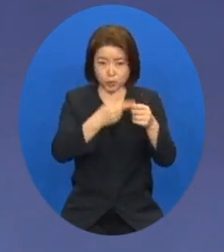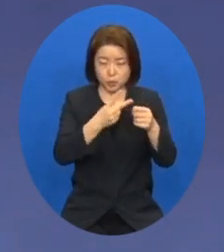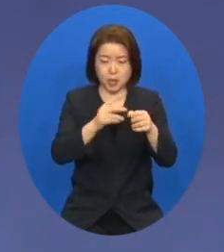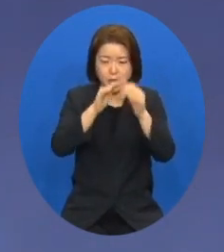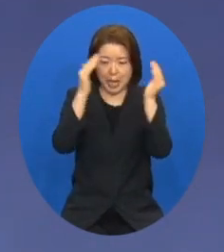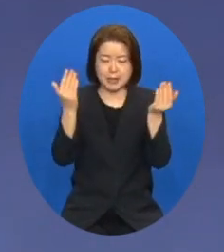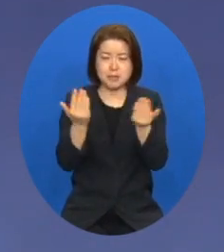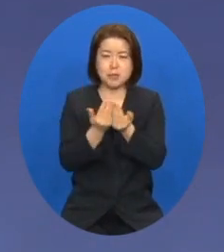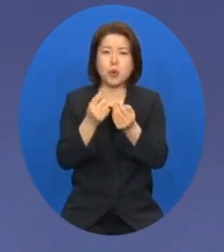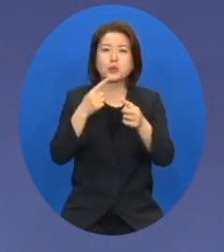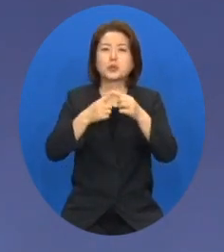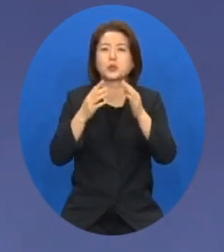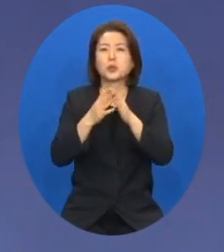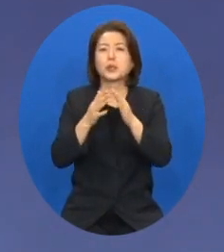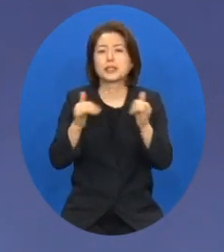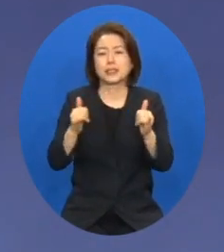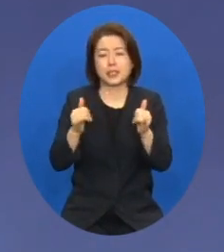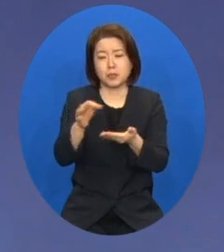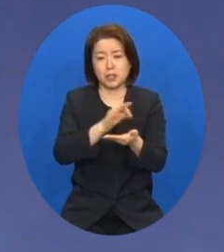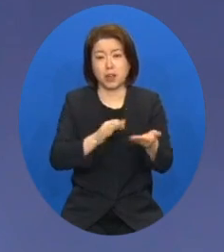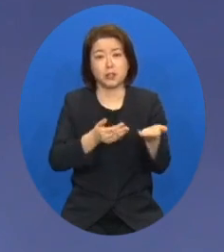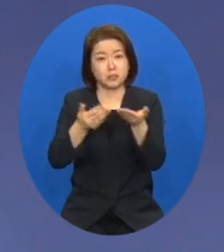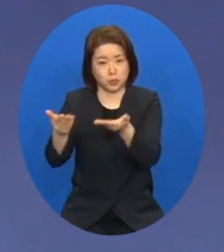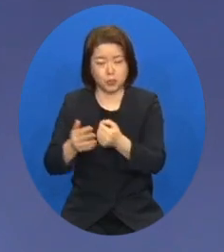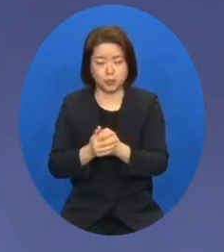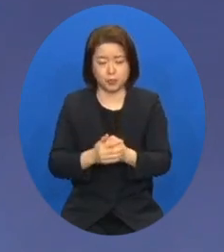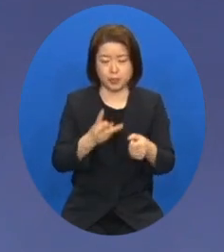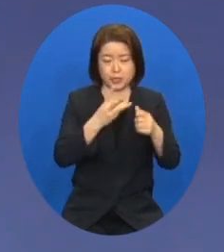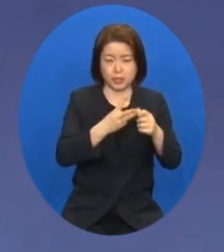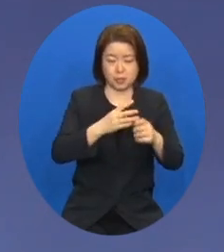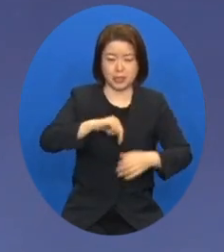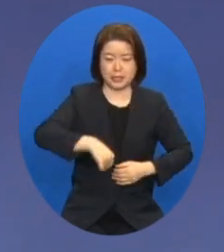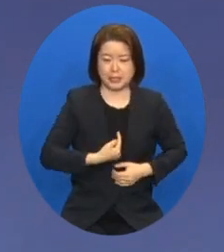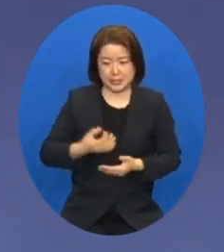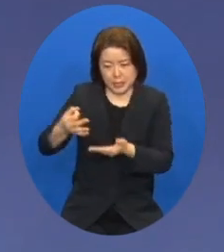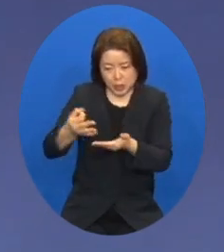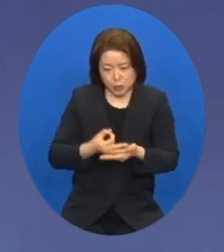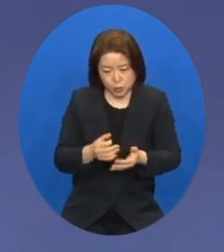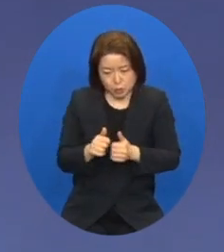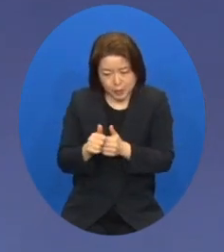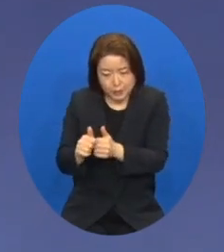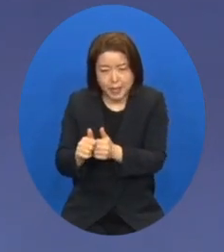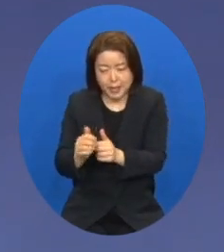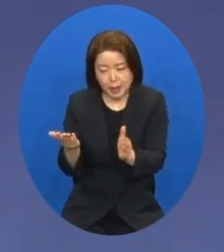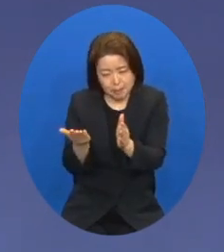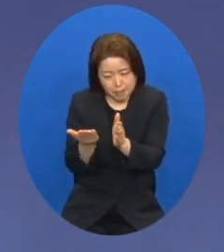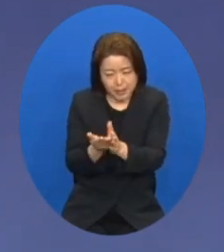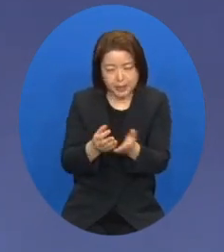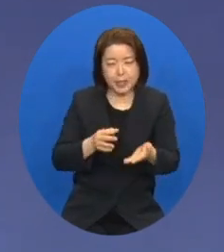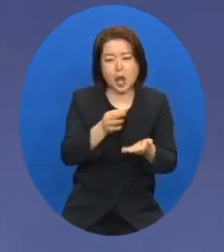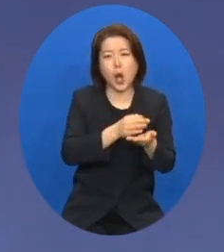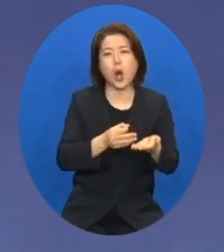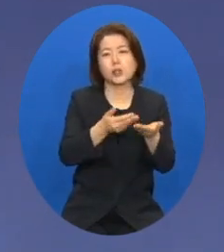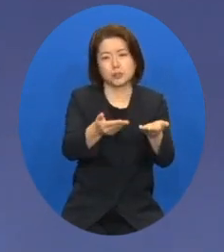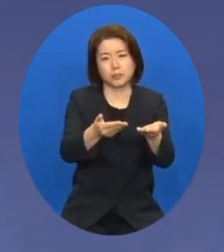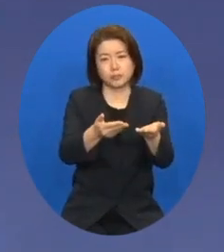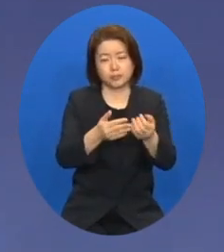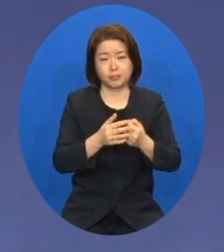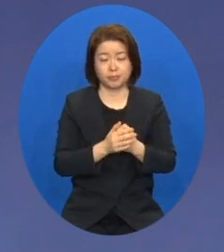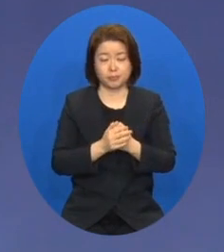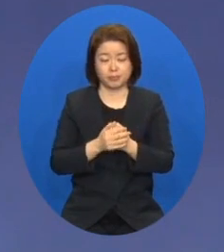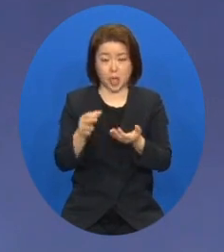다 헌금을 하라 세 번째는 자기 수입의 맞추어서 헌금을 하라 이렇게 헌금에 대한